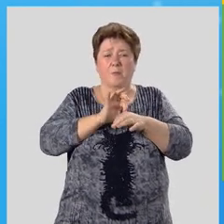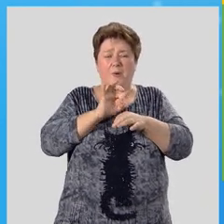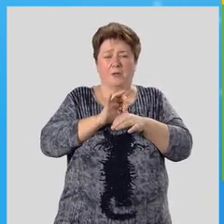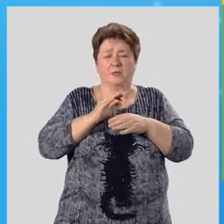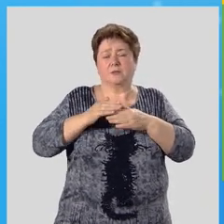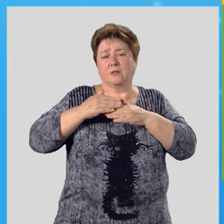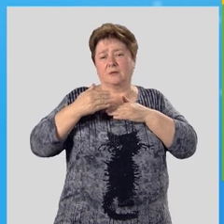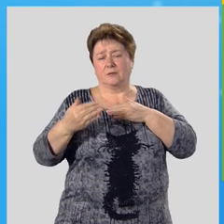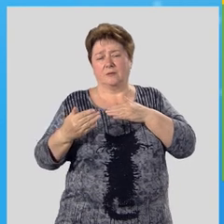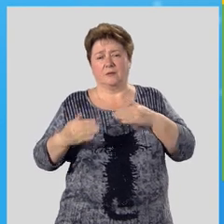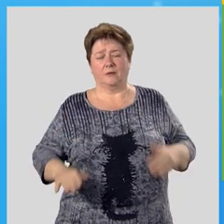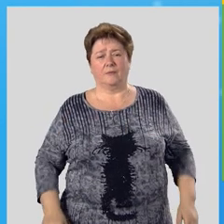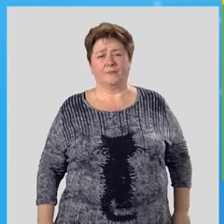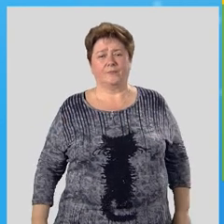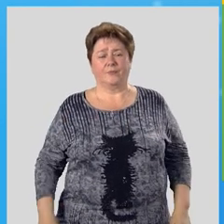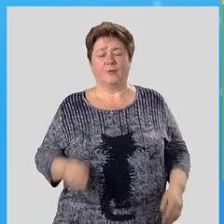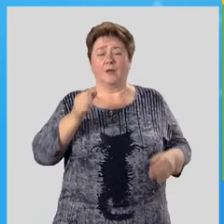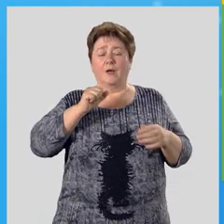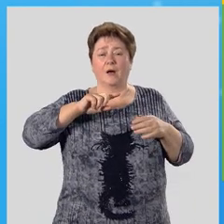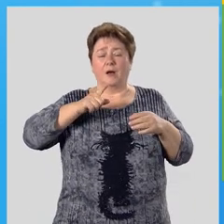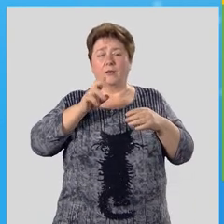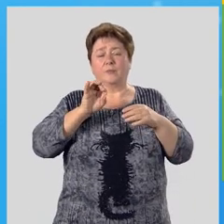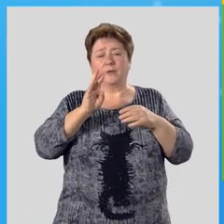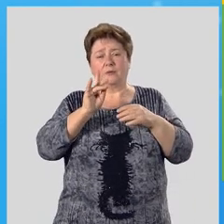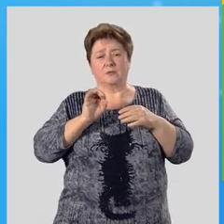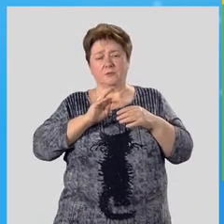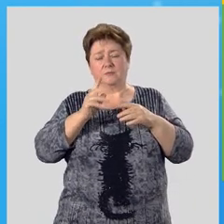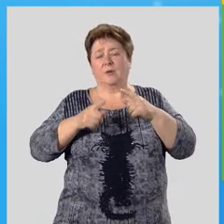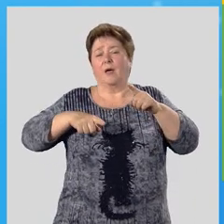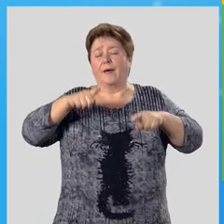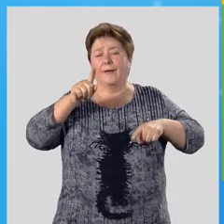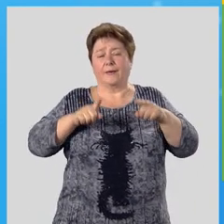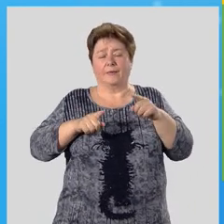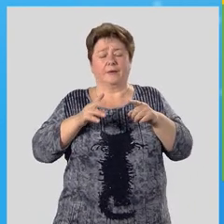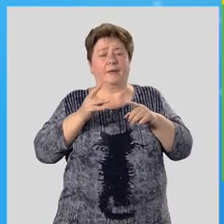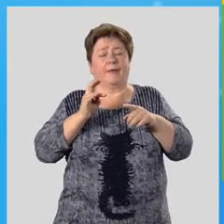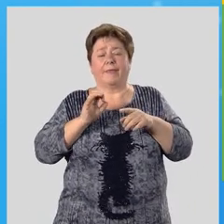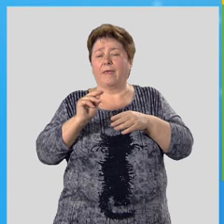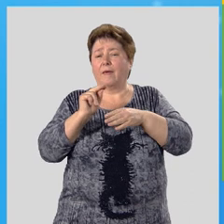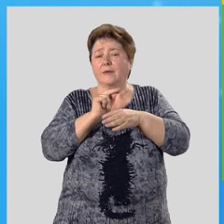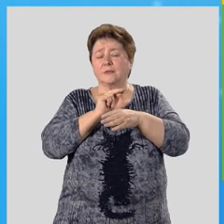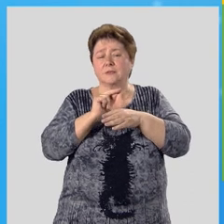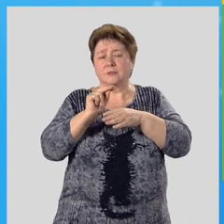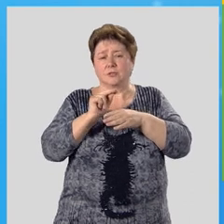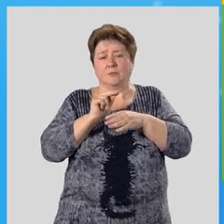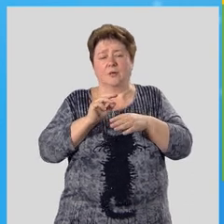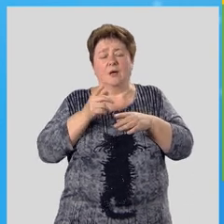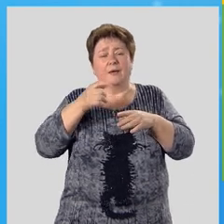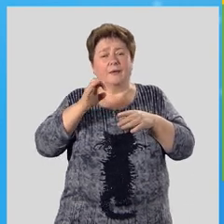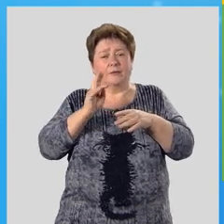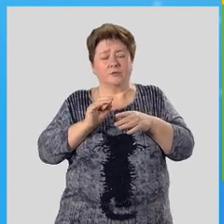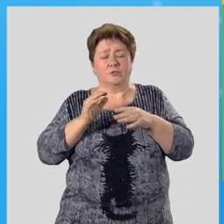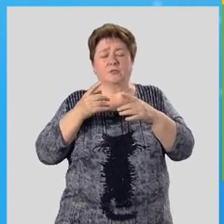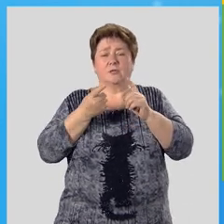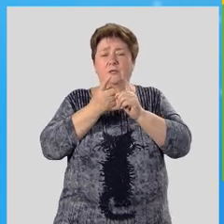и отклонения. Альбинизм – это редкая, неизлечимая генетическая